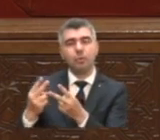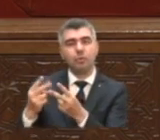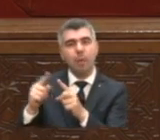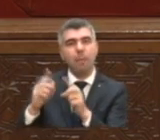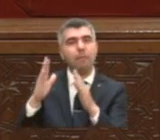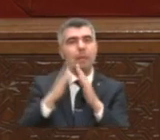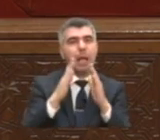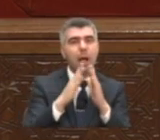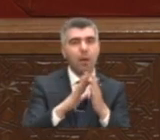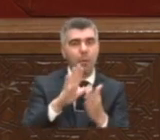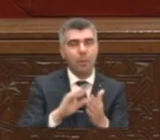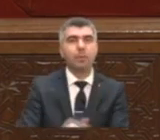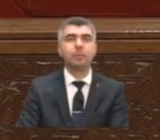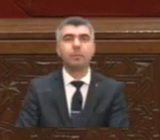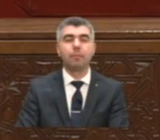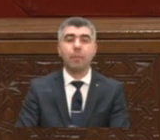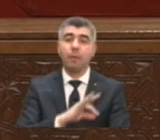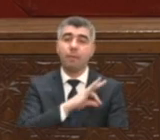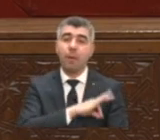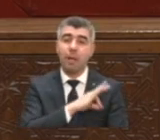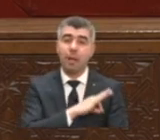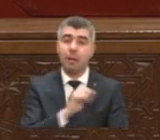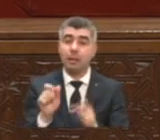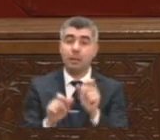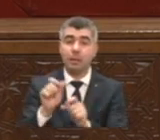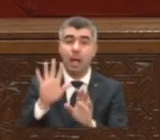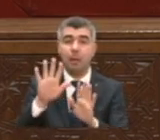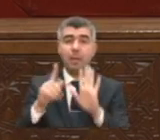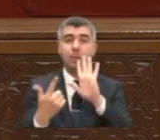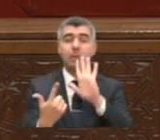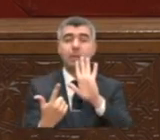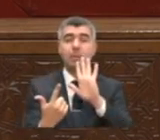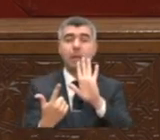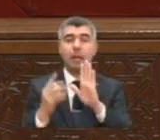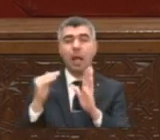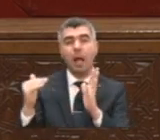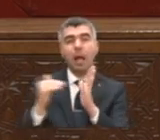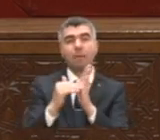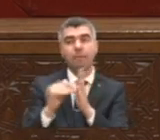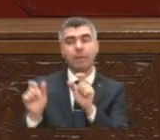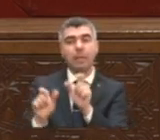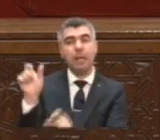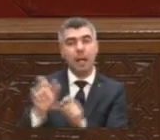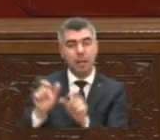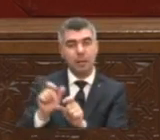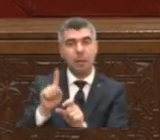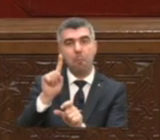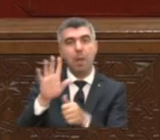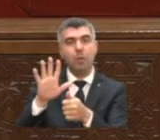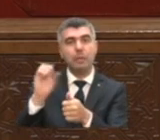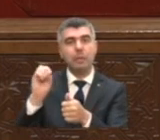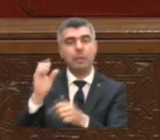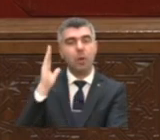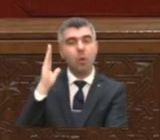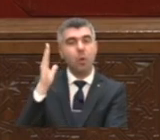نسمة، استفدت منها لحد الساعة 75 ألف نسمة، تخصصت لها 160 هكتار ديال المرافق